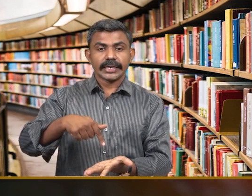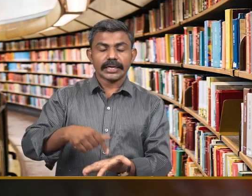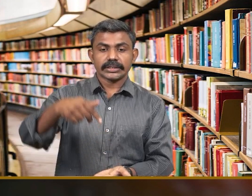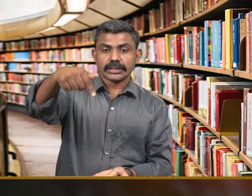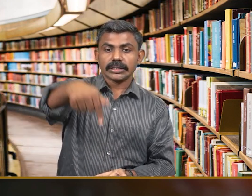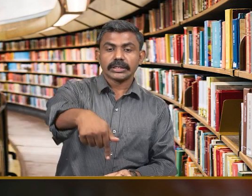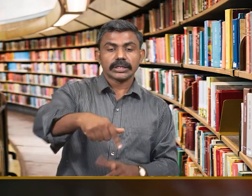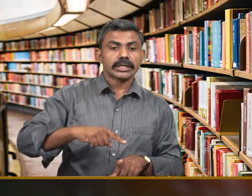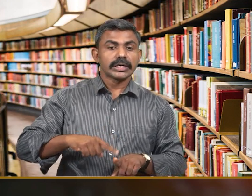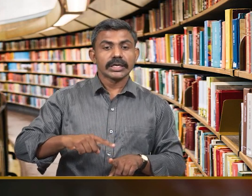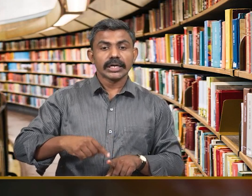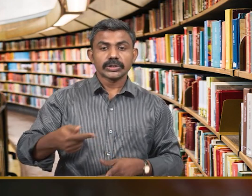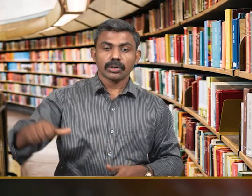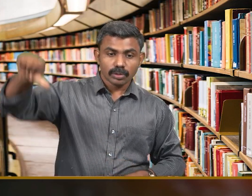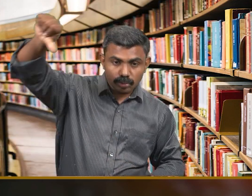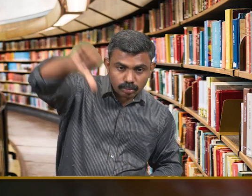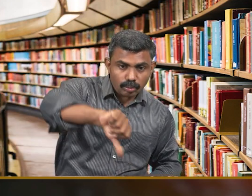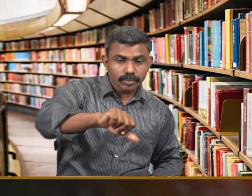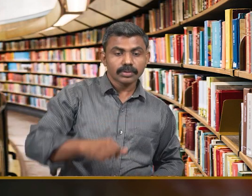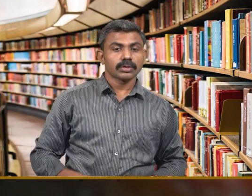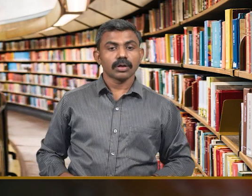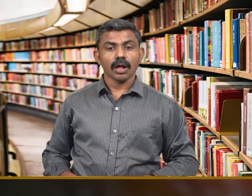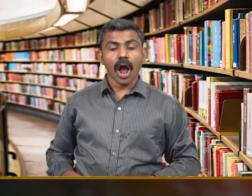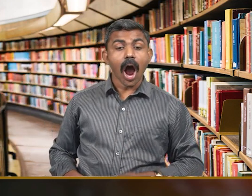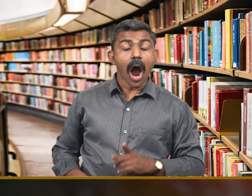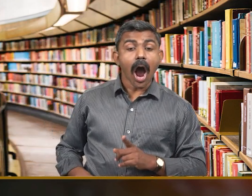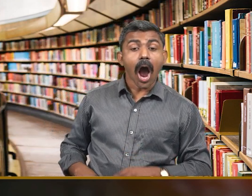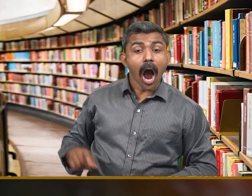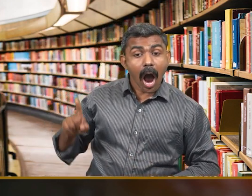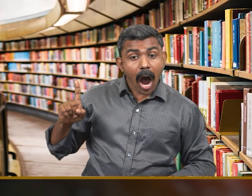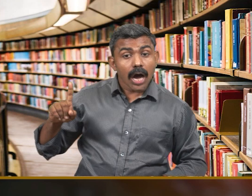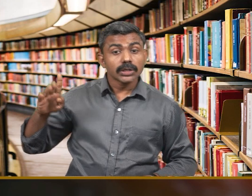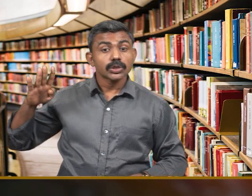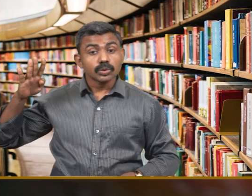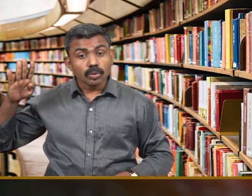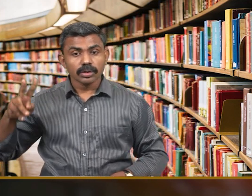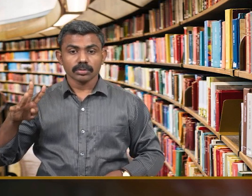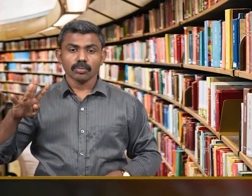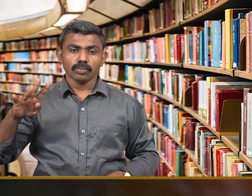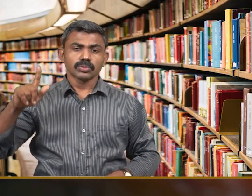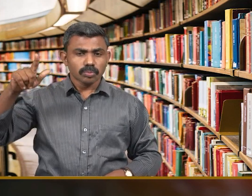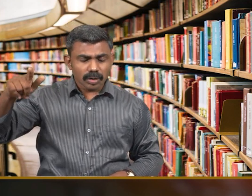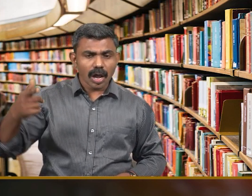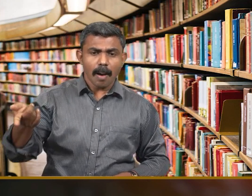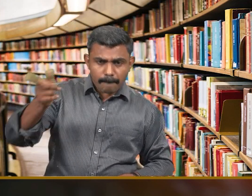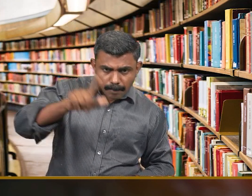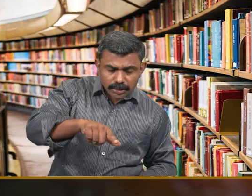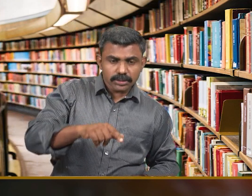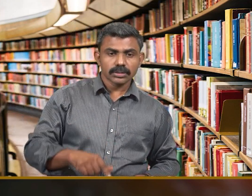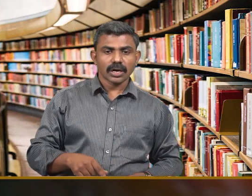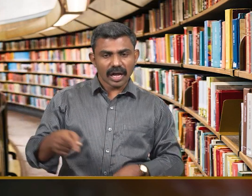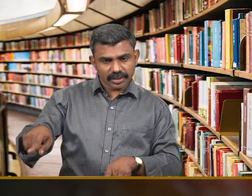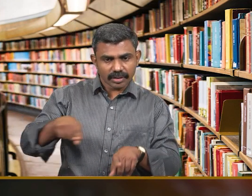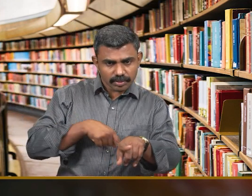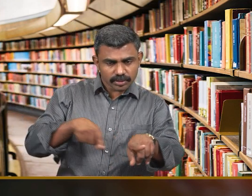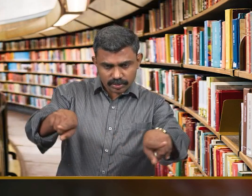இங்கிலாந்தில் இப்படி ஆயிடுச்சு. அடுத்து அமெரிக்காவிலும் பார்த்தீங்கன்னா 1929 பொருளாதார பிரமாந்தம் ஏற்படுன்னு சொன்னாங்க இல்லையா, அதே தேதி அந்த அந்த